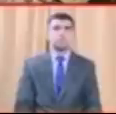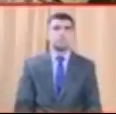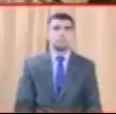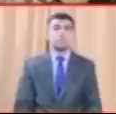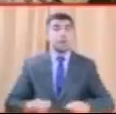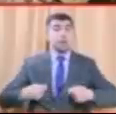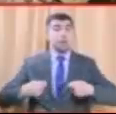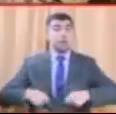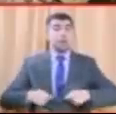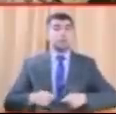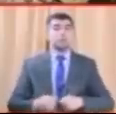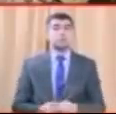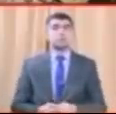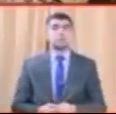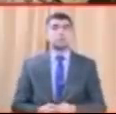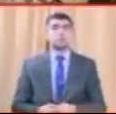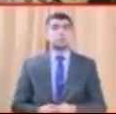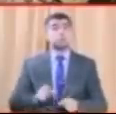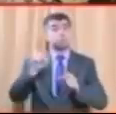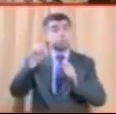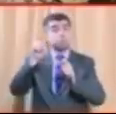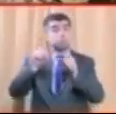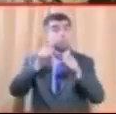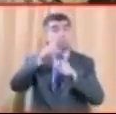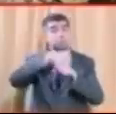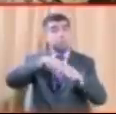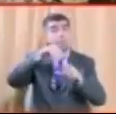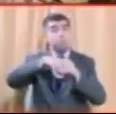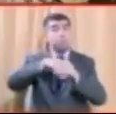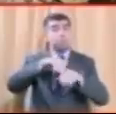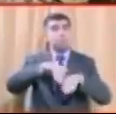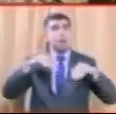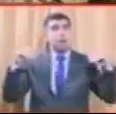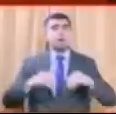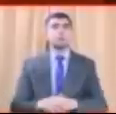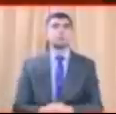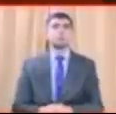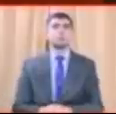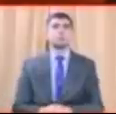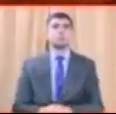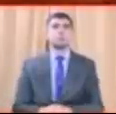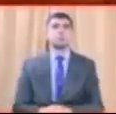سيد رئيس سيدات السادة النواب المحترمين،